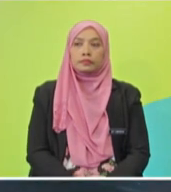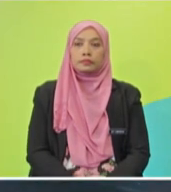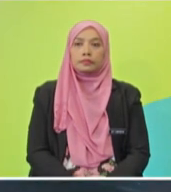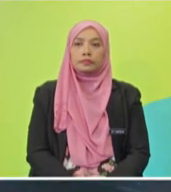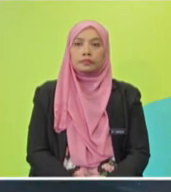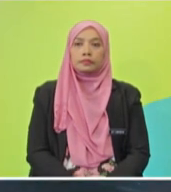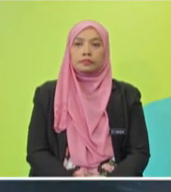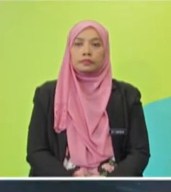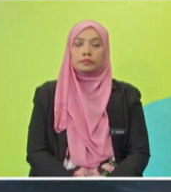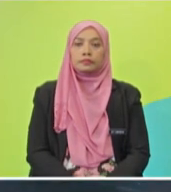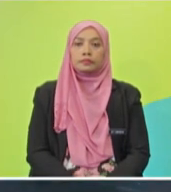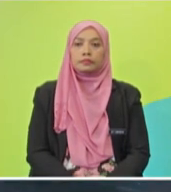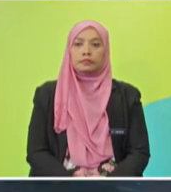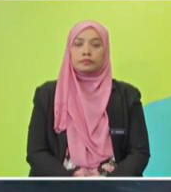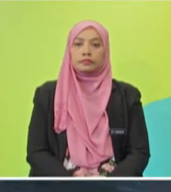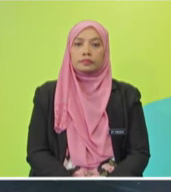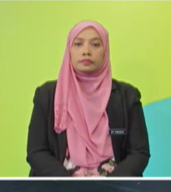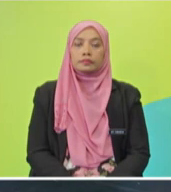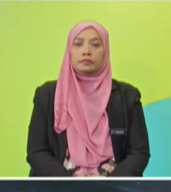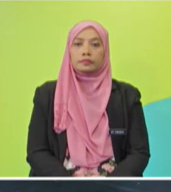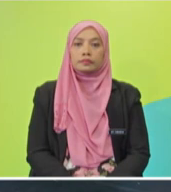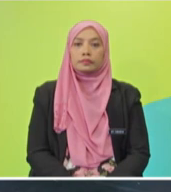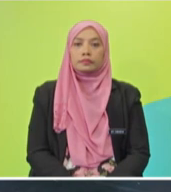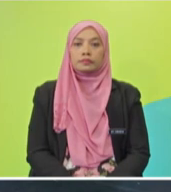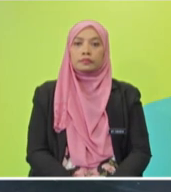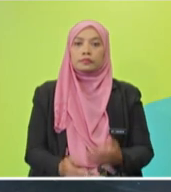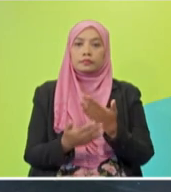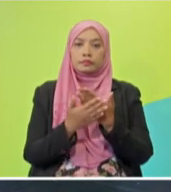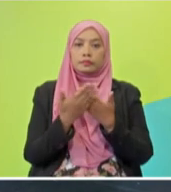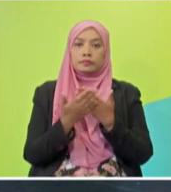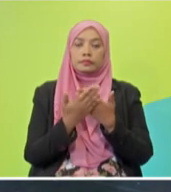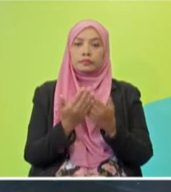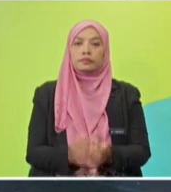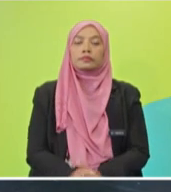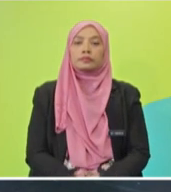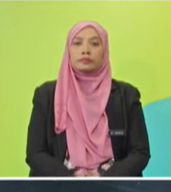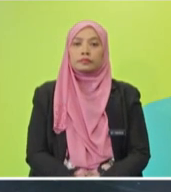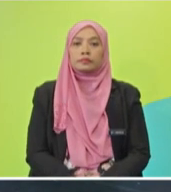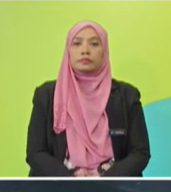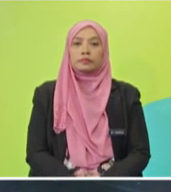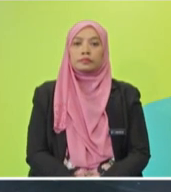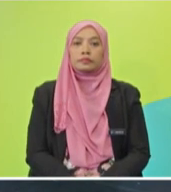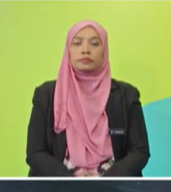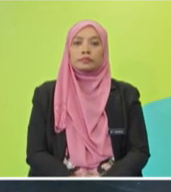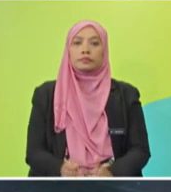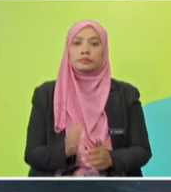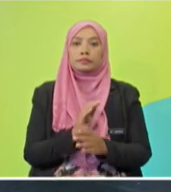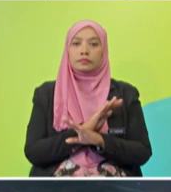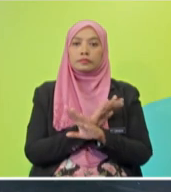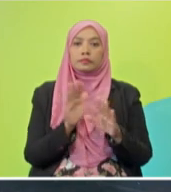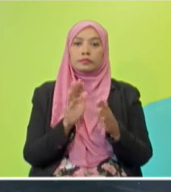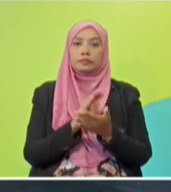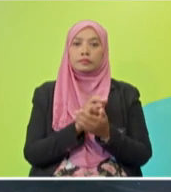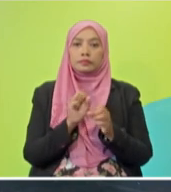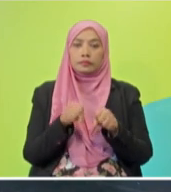Ingat tak, kita mesti permudahkan dia sehingga tidak boleh dibahagi lagi. Oh, ya. Yeah. Kan? Boleh je kita tulis, tapi kita